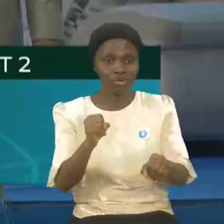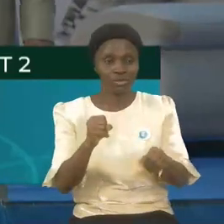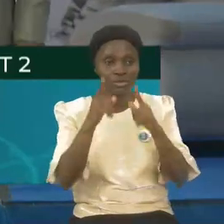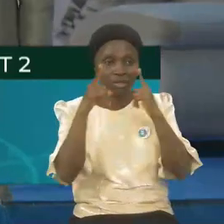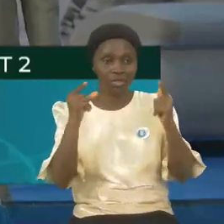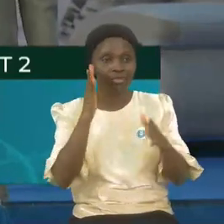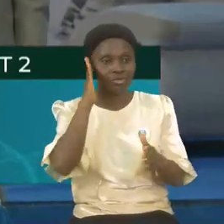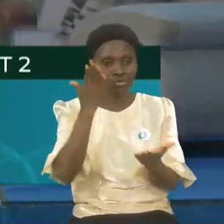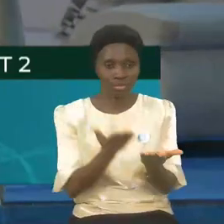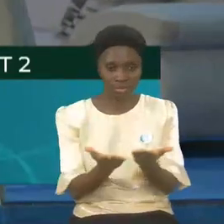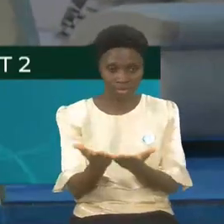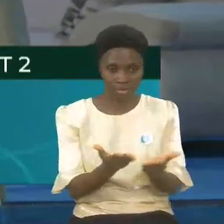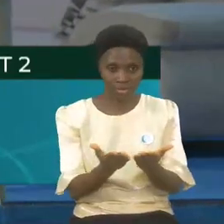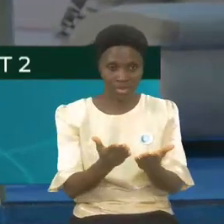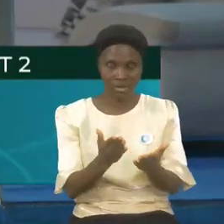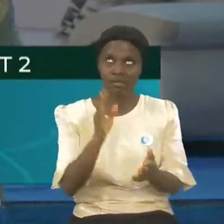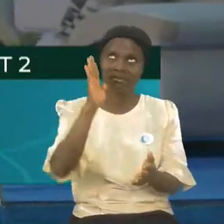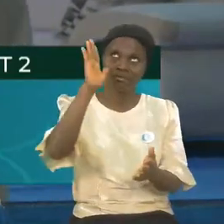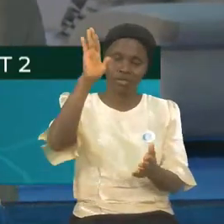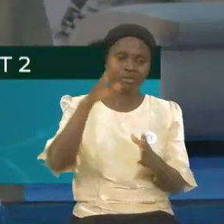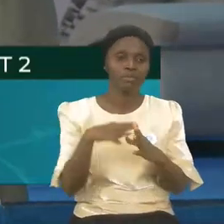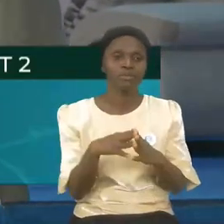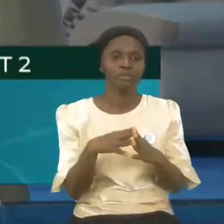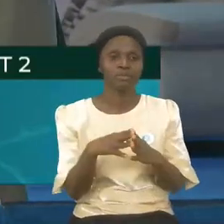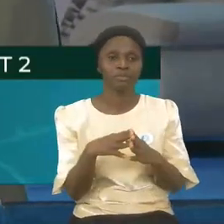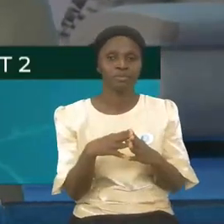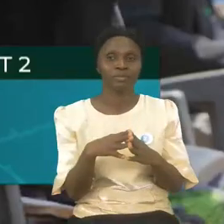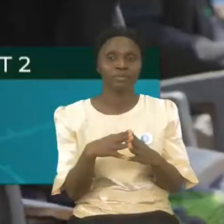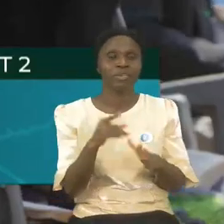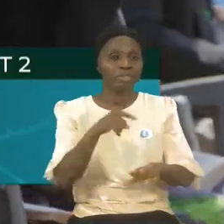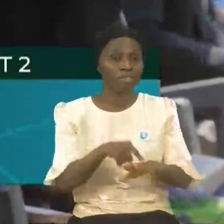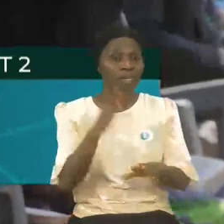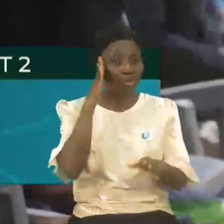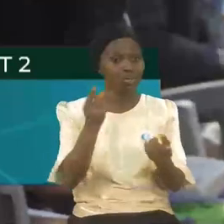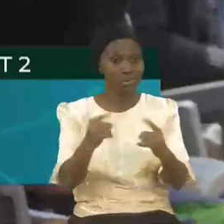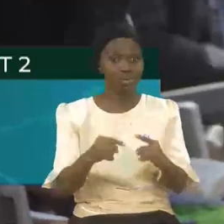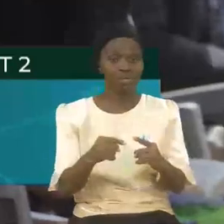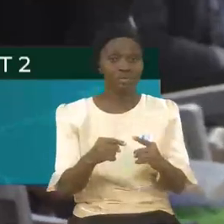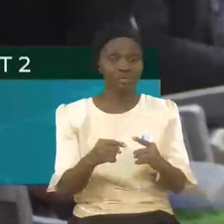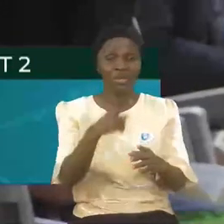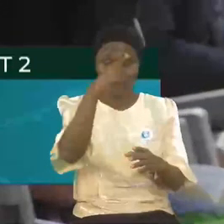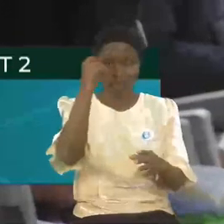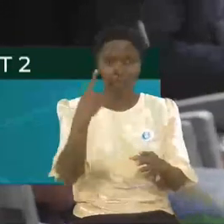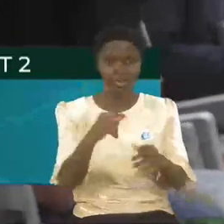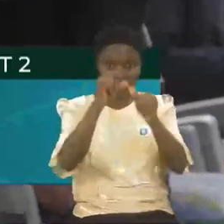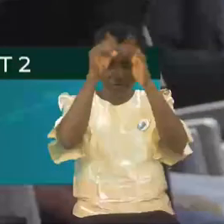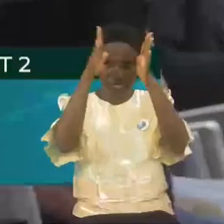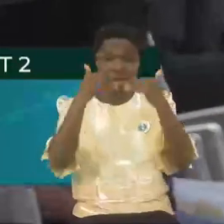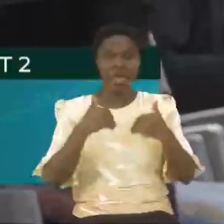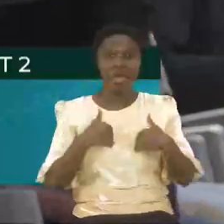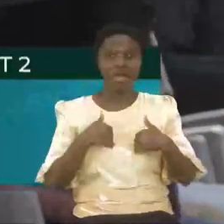de toute langue le service le service le temps viendra parce que le père